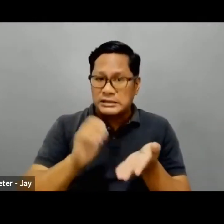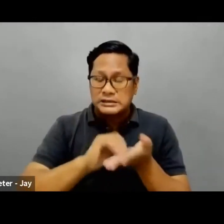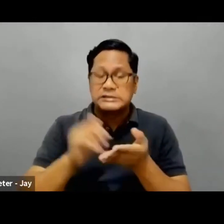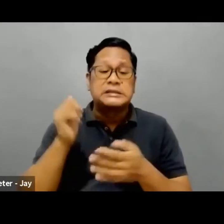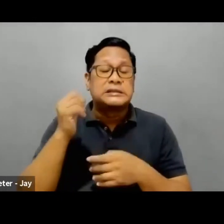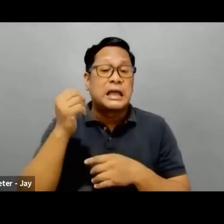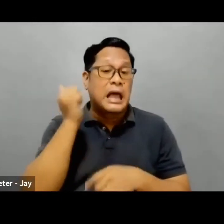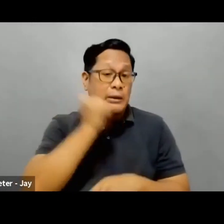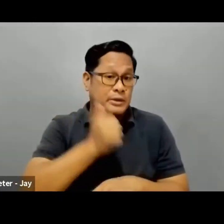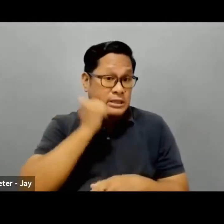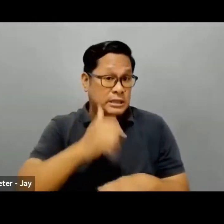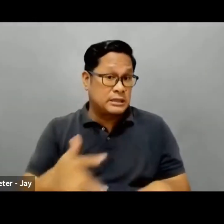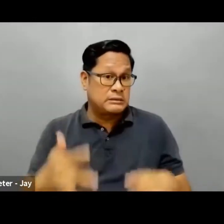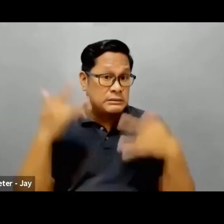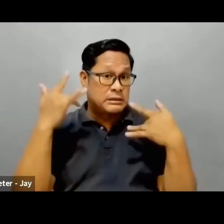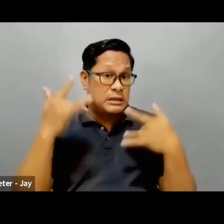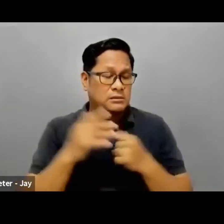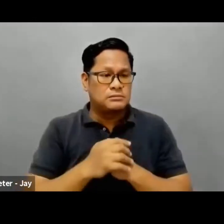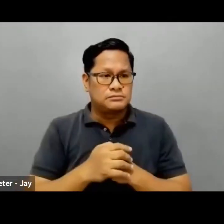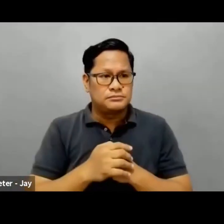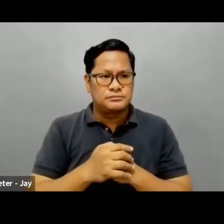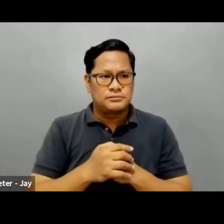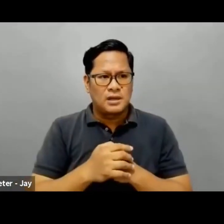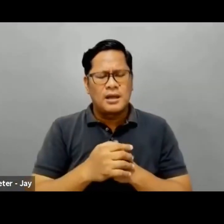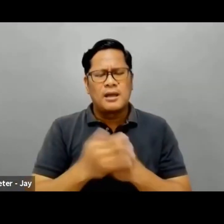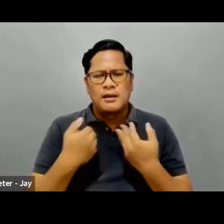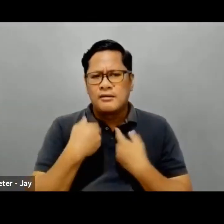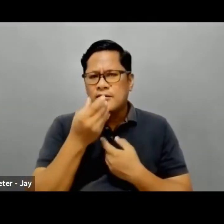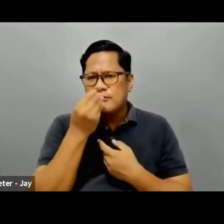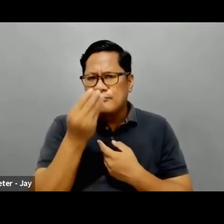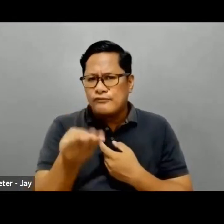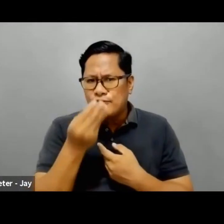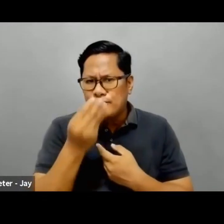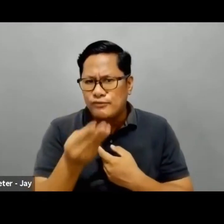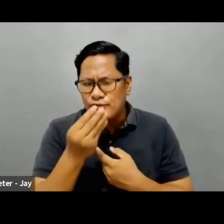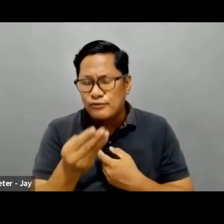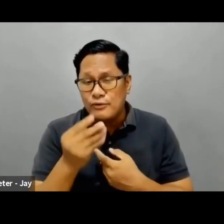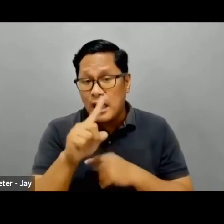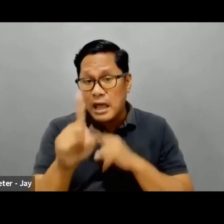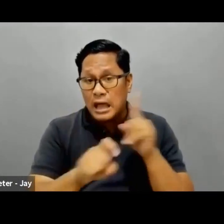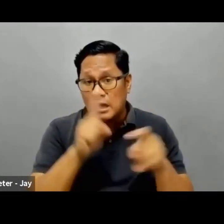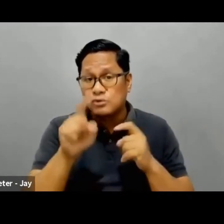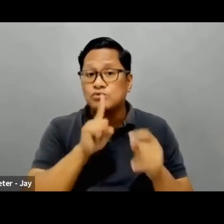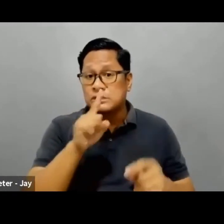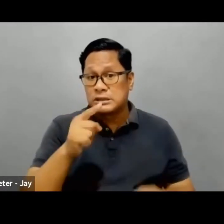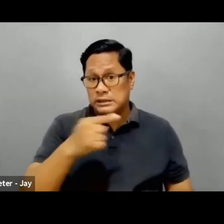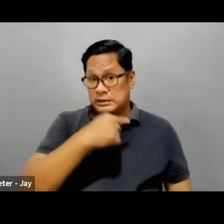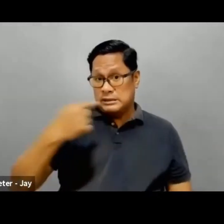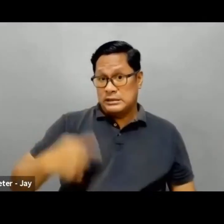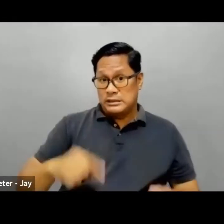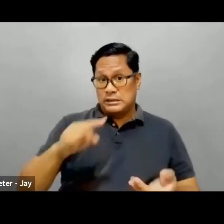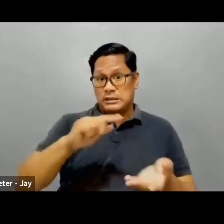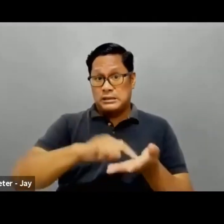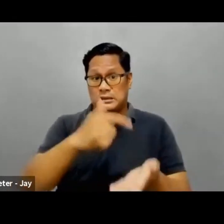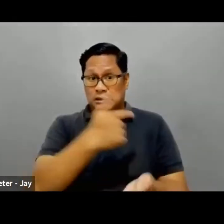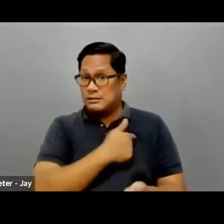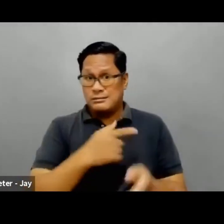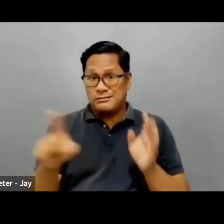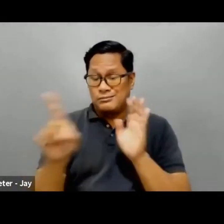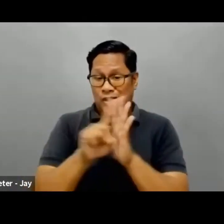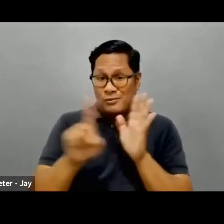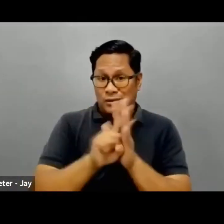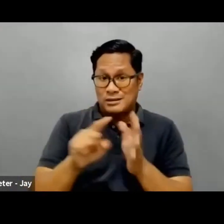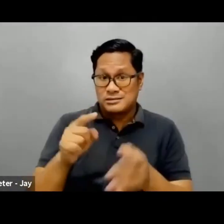realities. May ilang nagtanong na ulit na ang Sinovac ba, di ba, hindi pwede sa senior